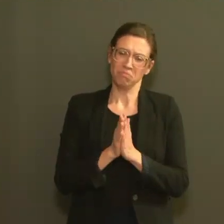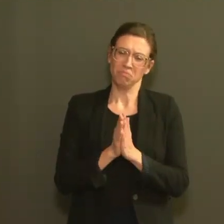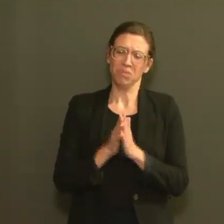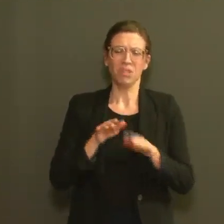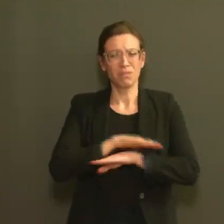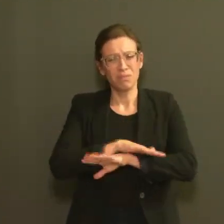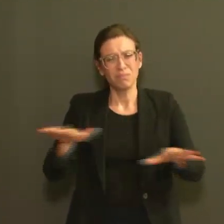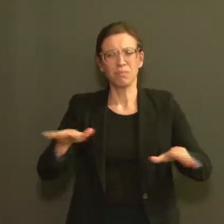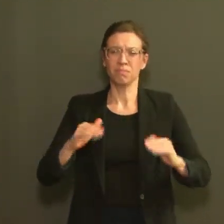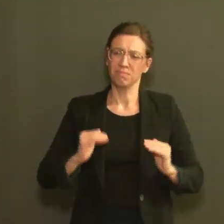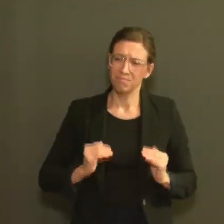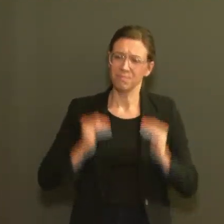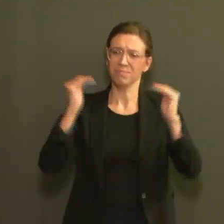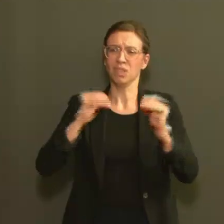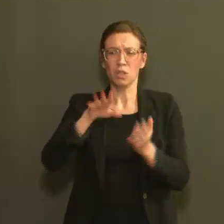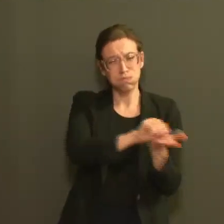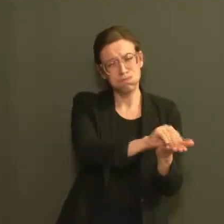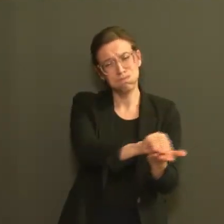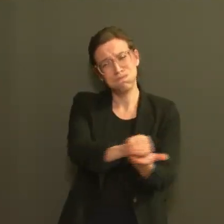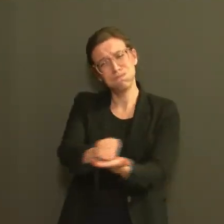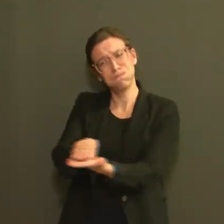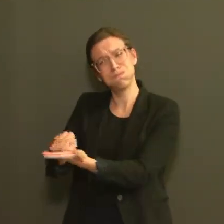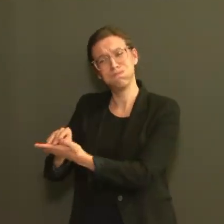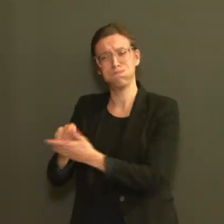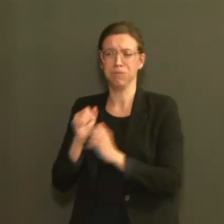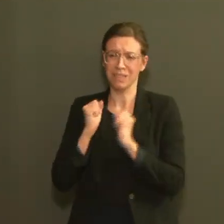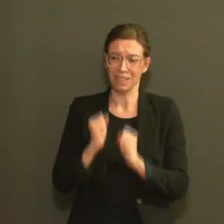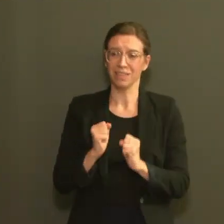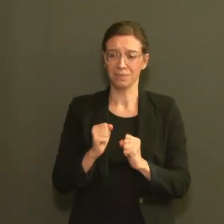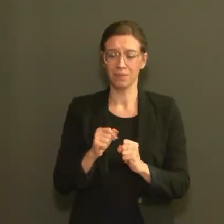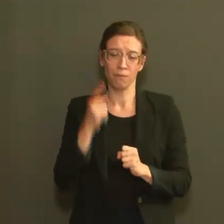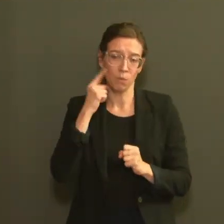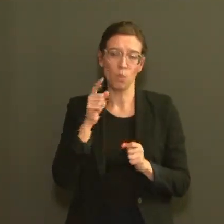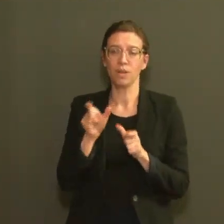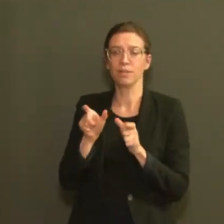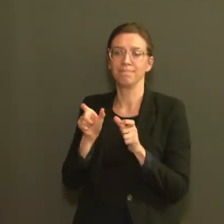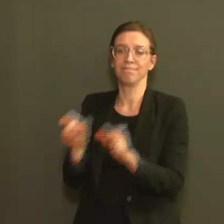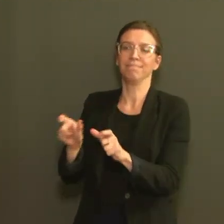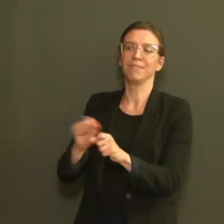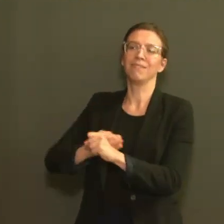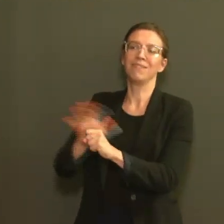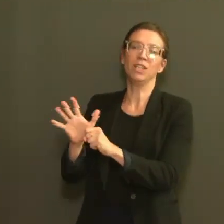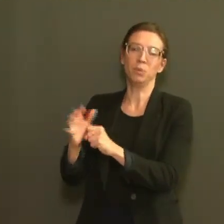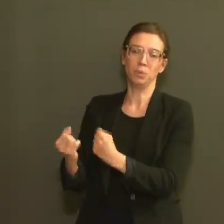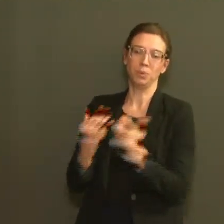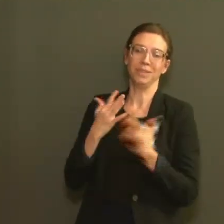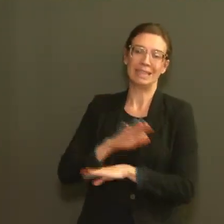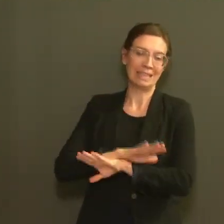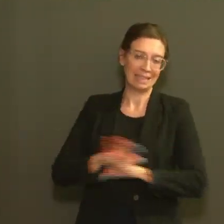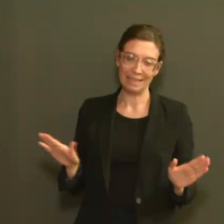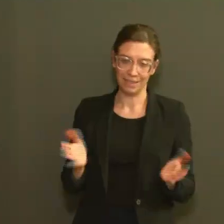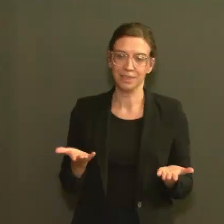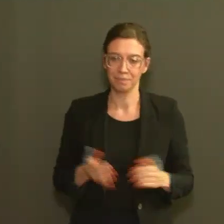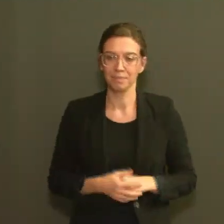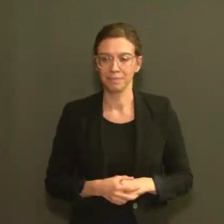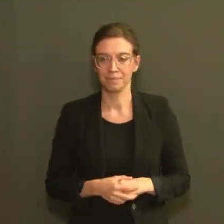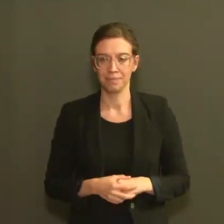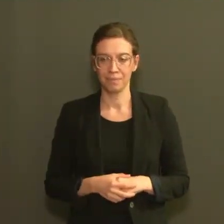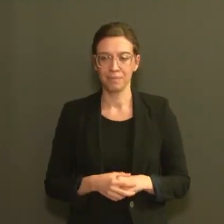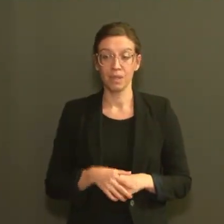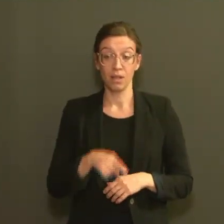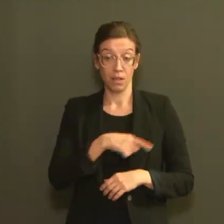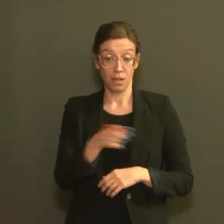verdere verspreiding van het virus. Veel mensen hebben misschien nutteloze applicaties op hun smartphone, waaronder ik. Maar